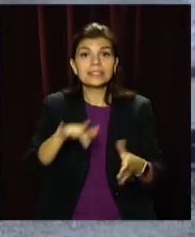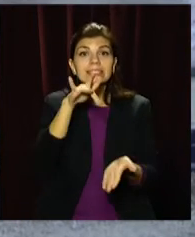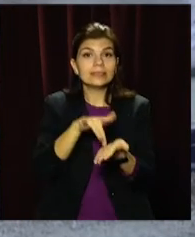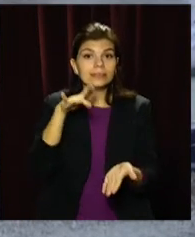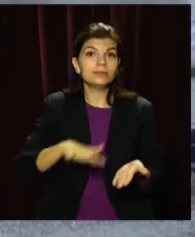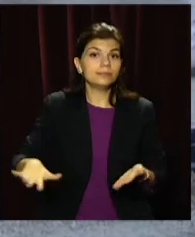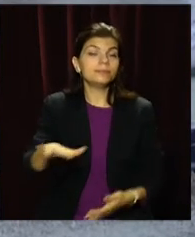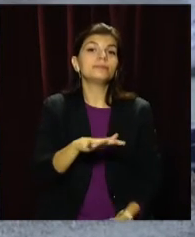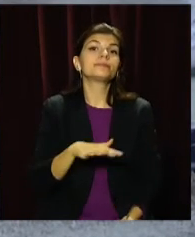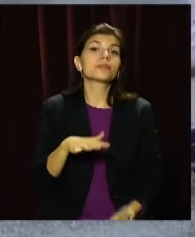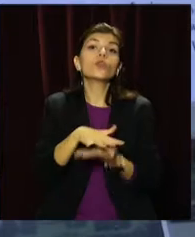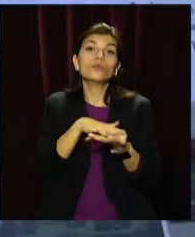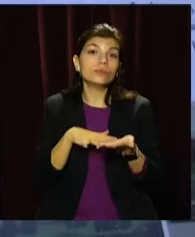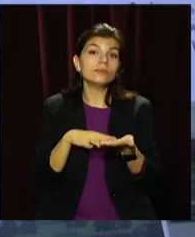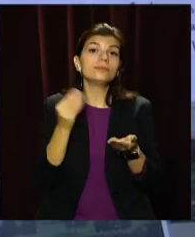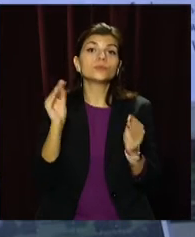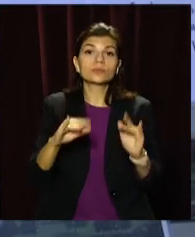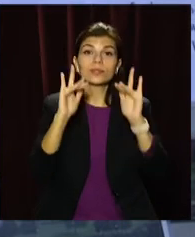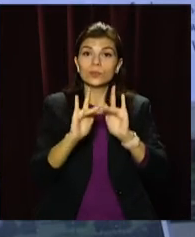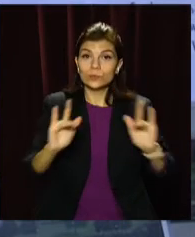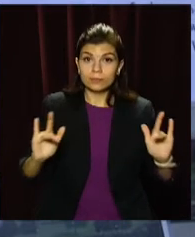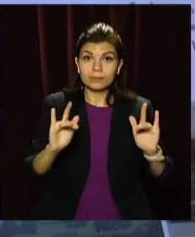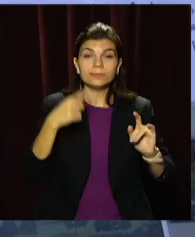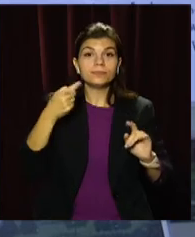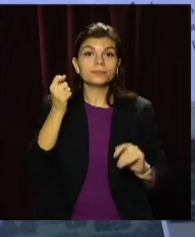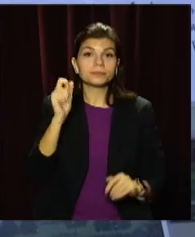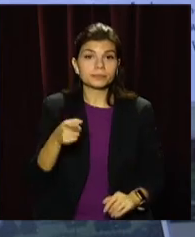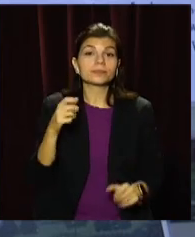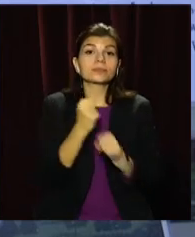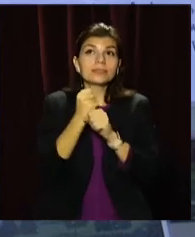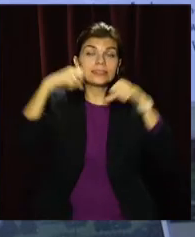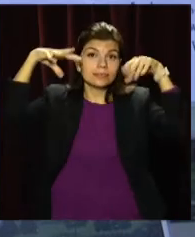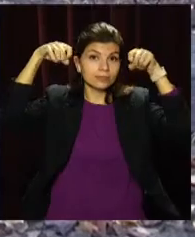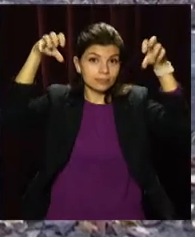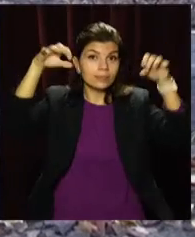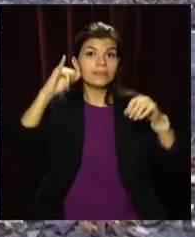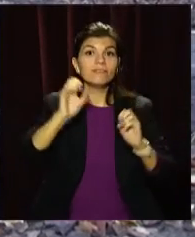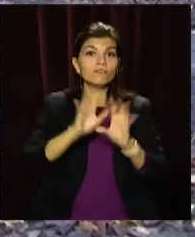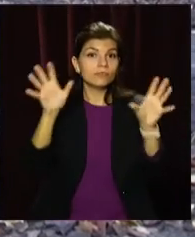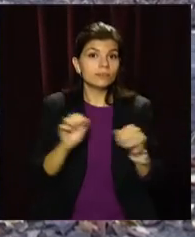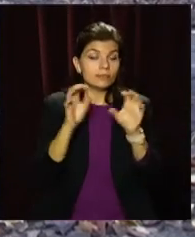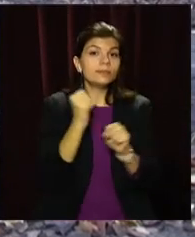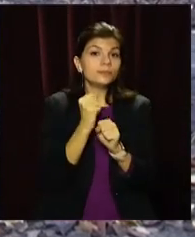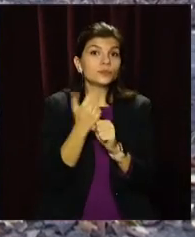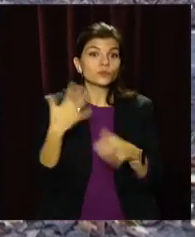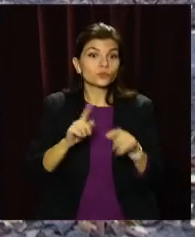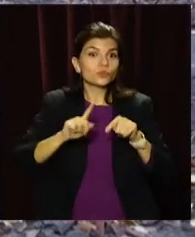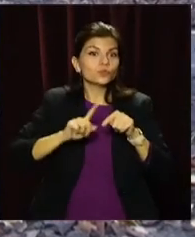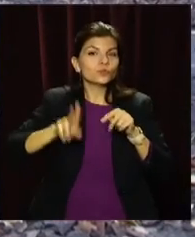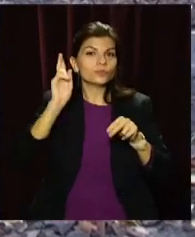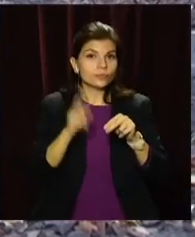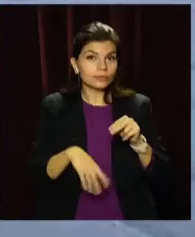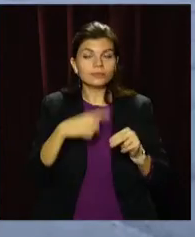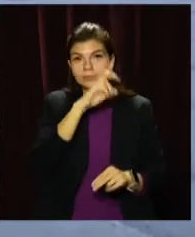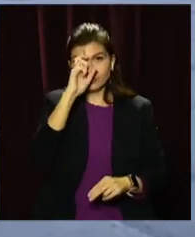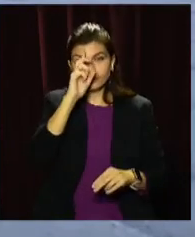центральну площу. Далі встановлять лавки та урни, зроблять освітлення та фонтан. Роботи вже на фініші. З обласного